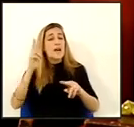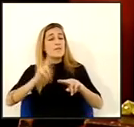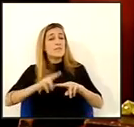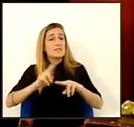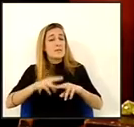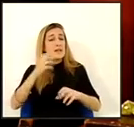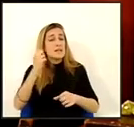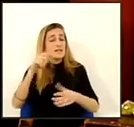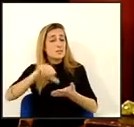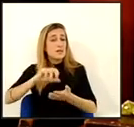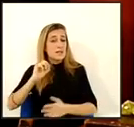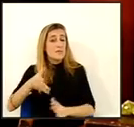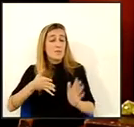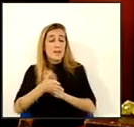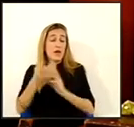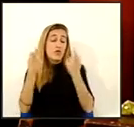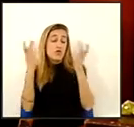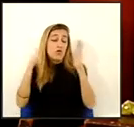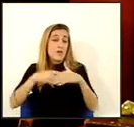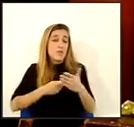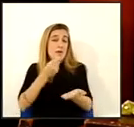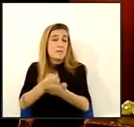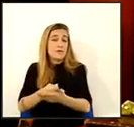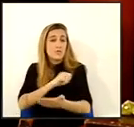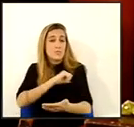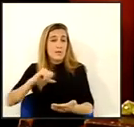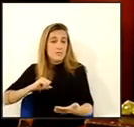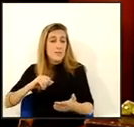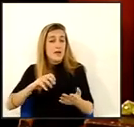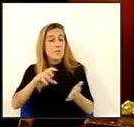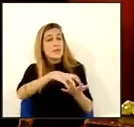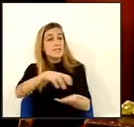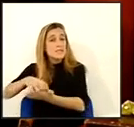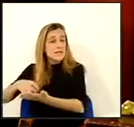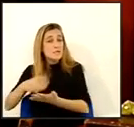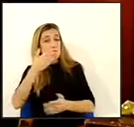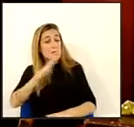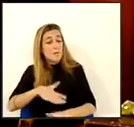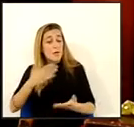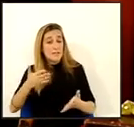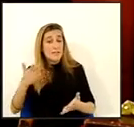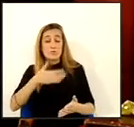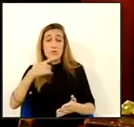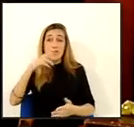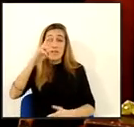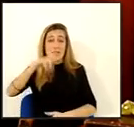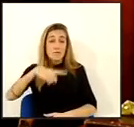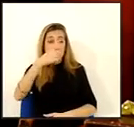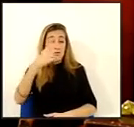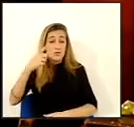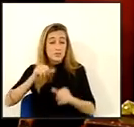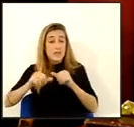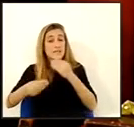falta d'inversió privada d'unes instal·lacions adequades. Des d'aleshores el certamen s'ha celebrat cada any al